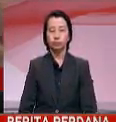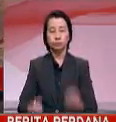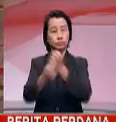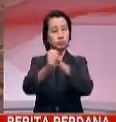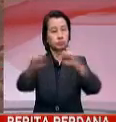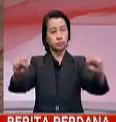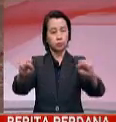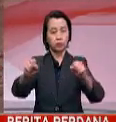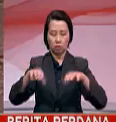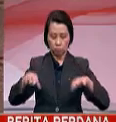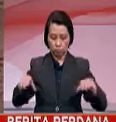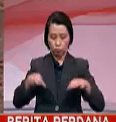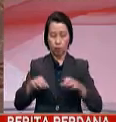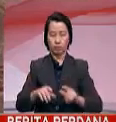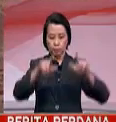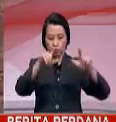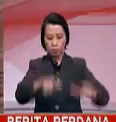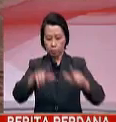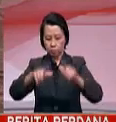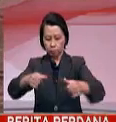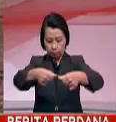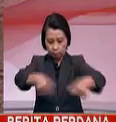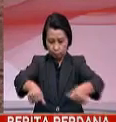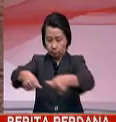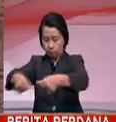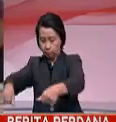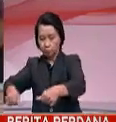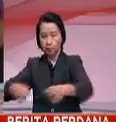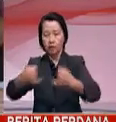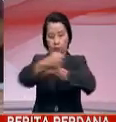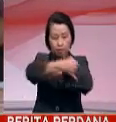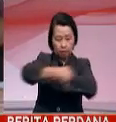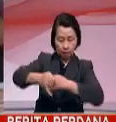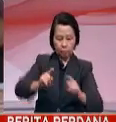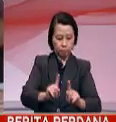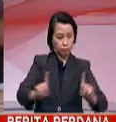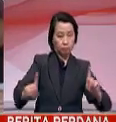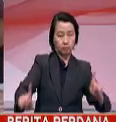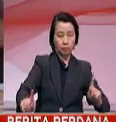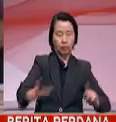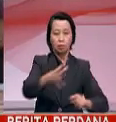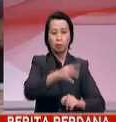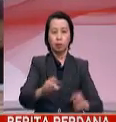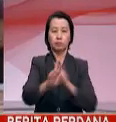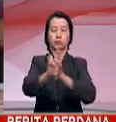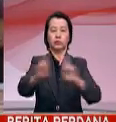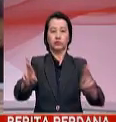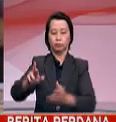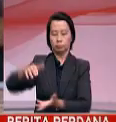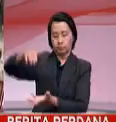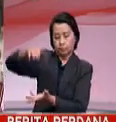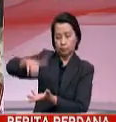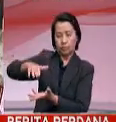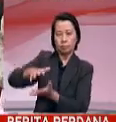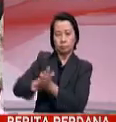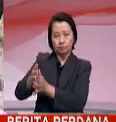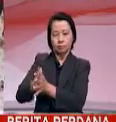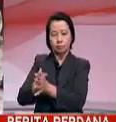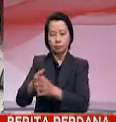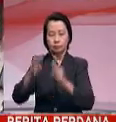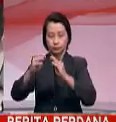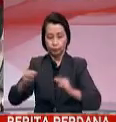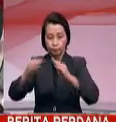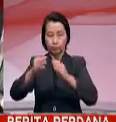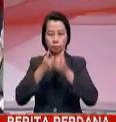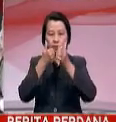Persiapan awal dibuat iaitu meletakkan penanda tempat, garisan penjarakan sosial dan penyediaan pembersih pembasmi kuman di